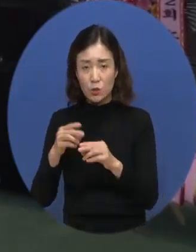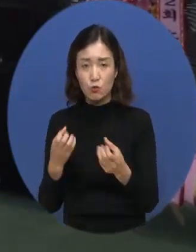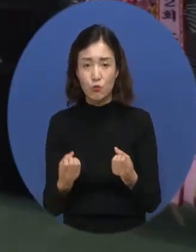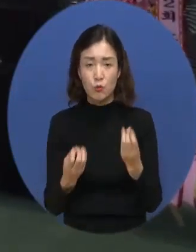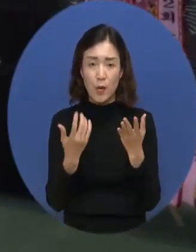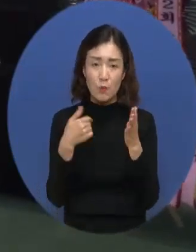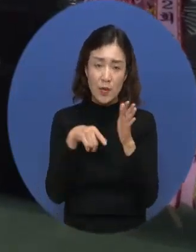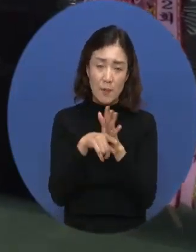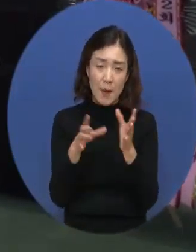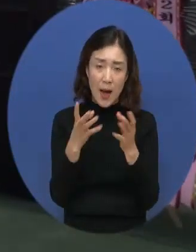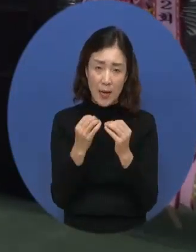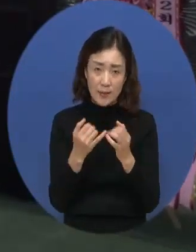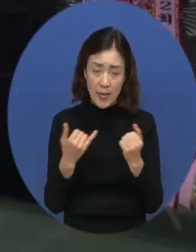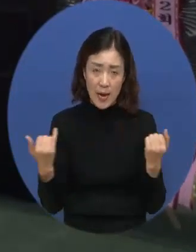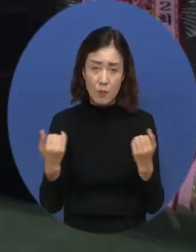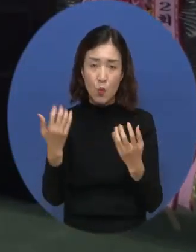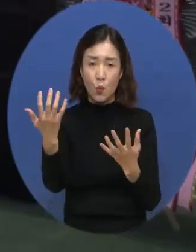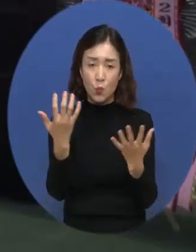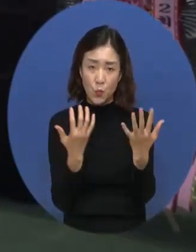분들이 오셨는데요.